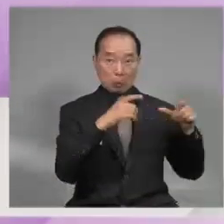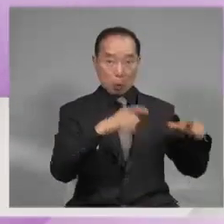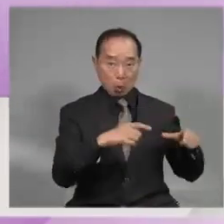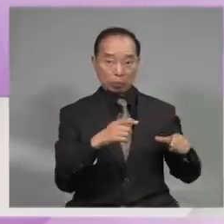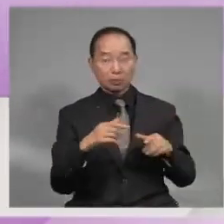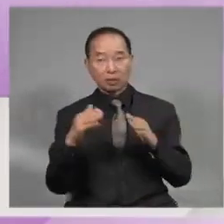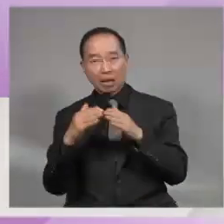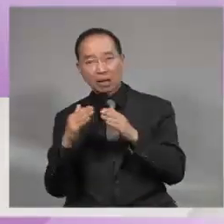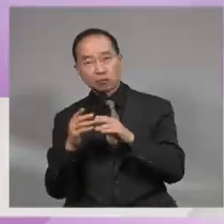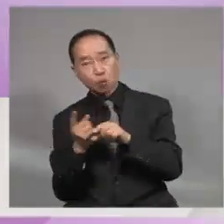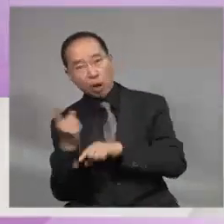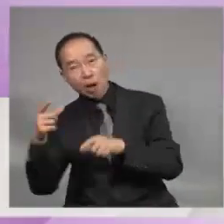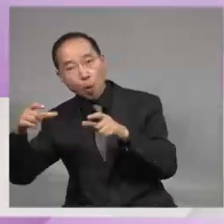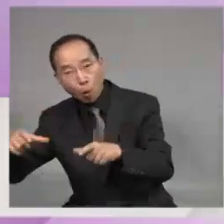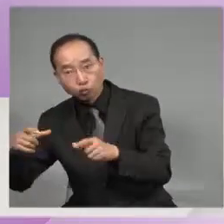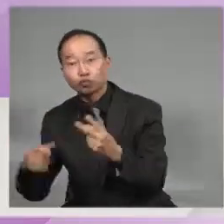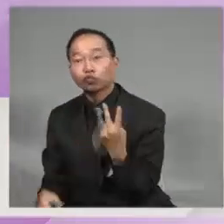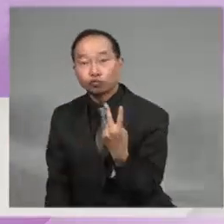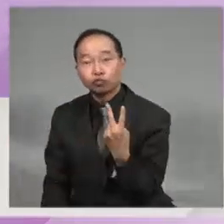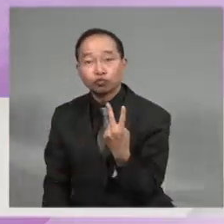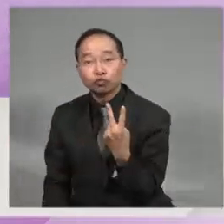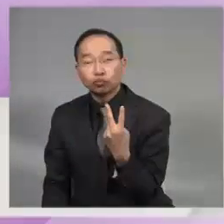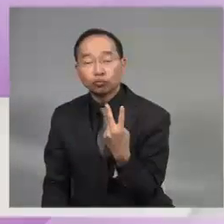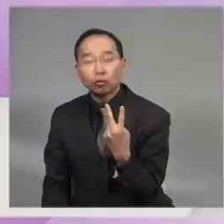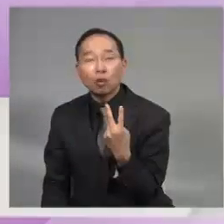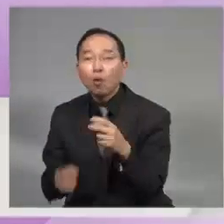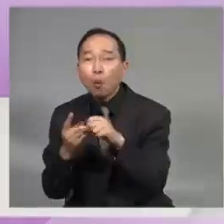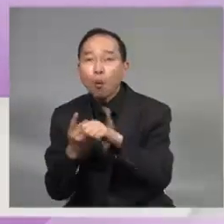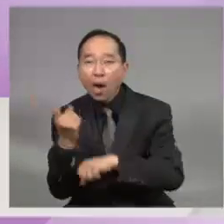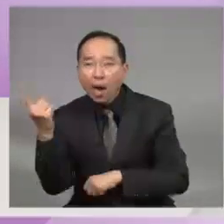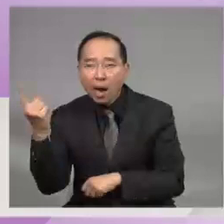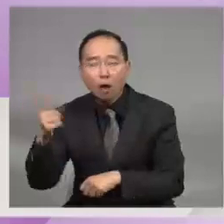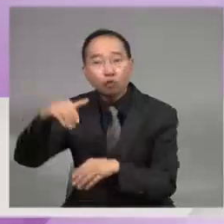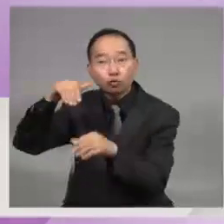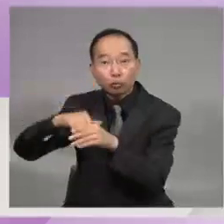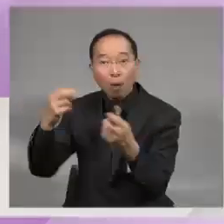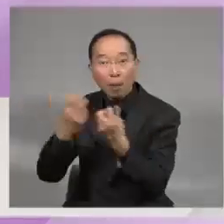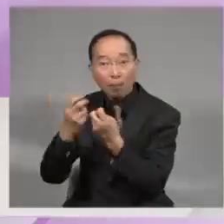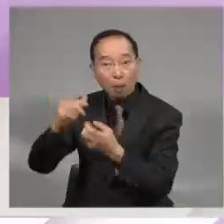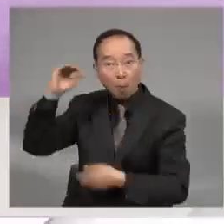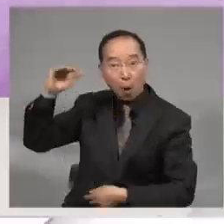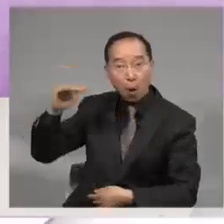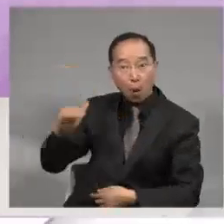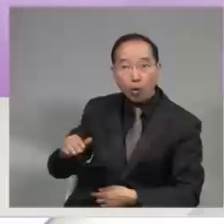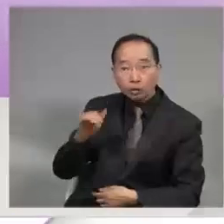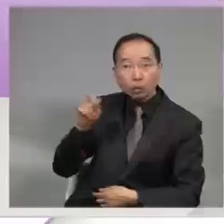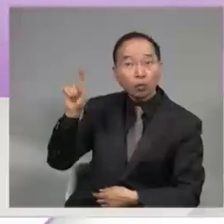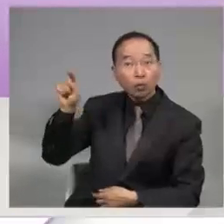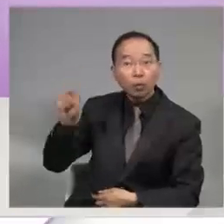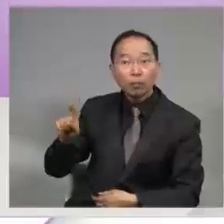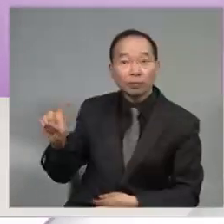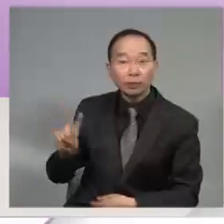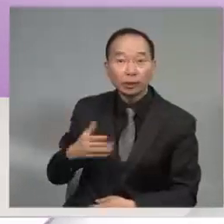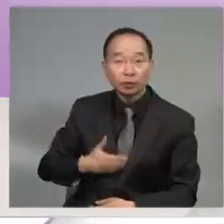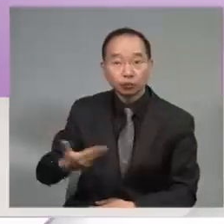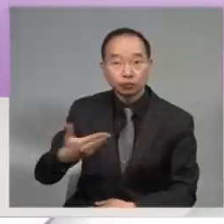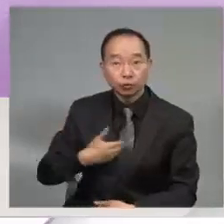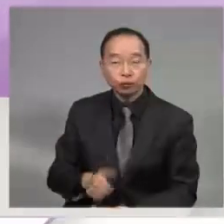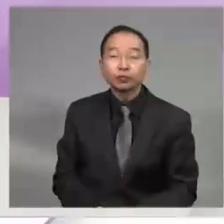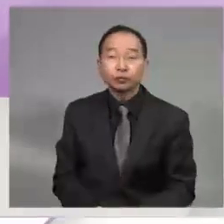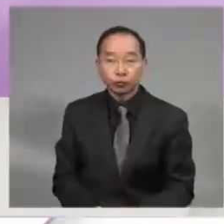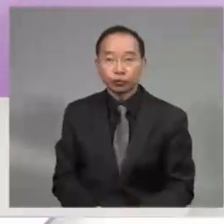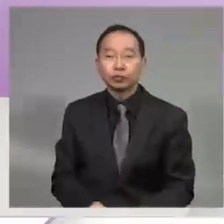이루어졌는데요. 사전투표 외에도 다양한 투표 제도가 마련이 됐다고 알고 있습니다. 어떤 것들이 있는지 좀 짚어주신다면요. 네,